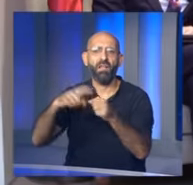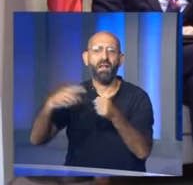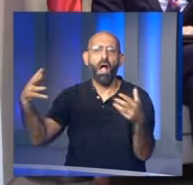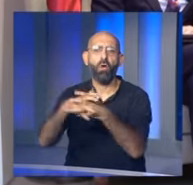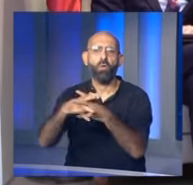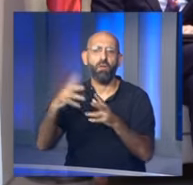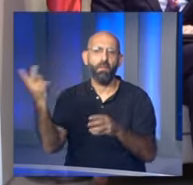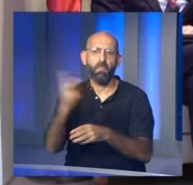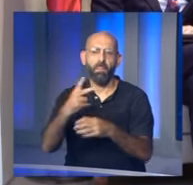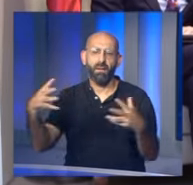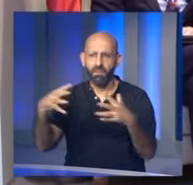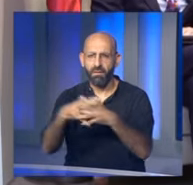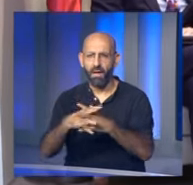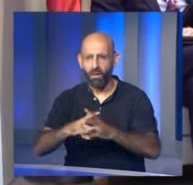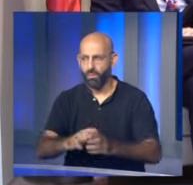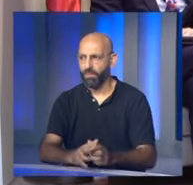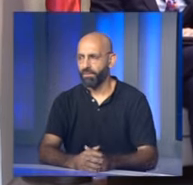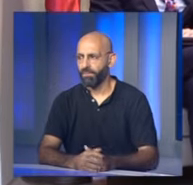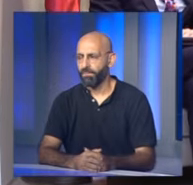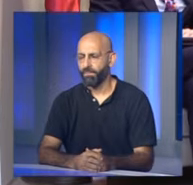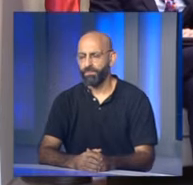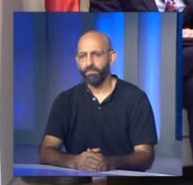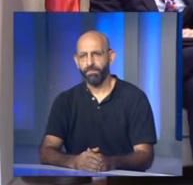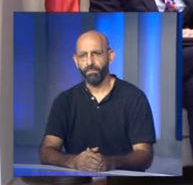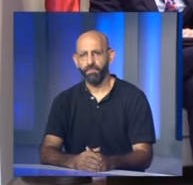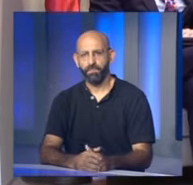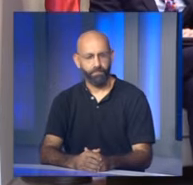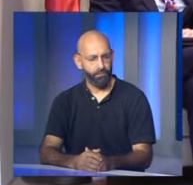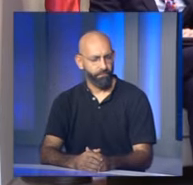وموضوع النازحين اللبنانيين وصب التعاون